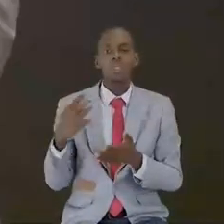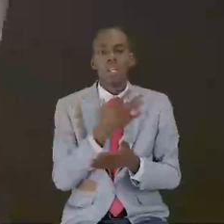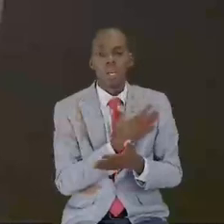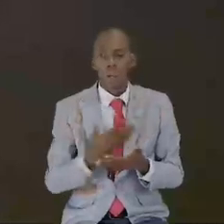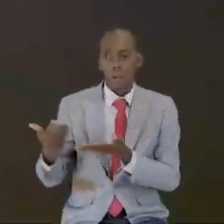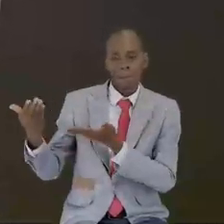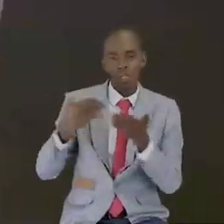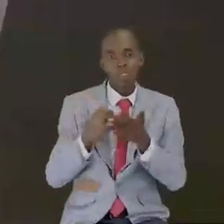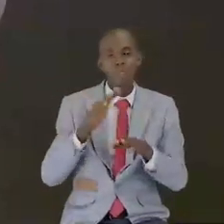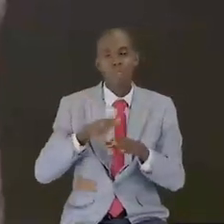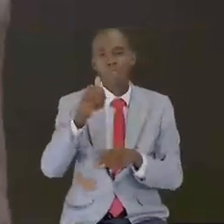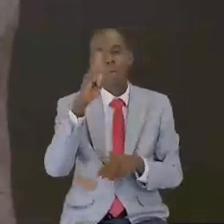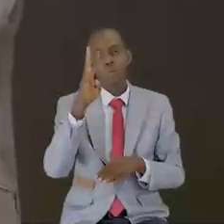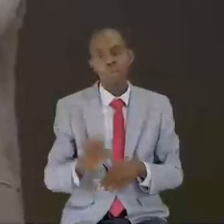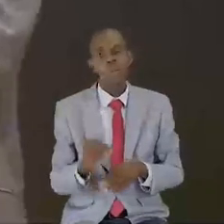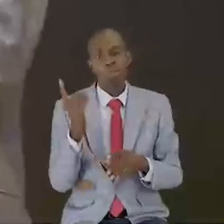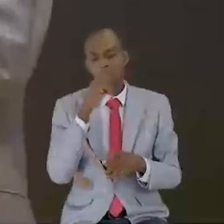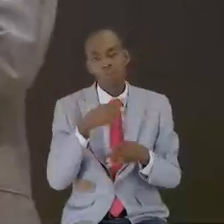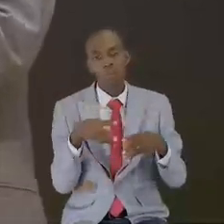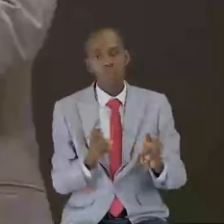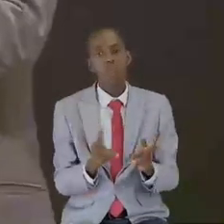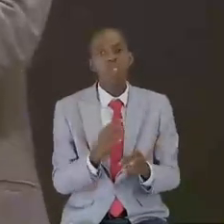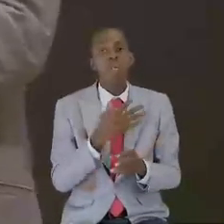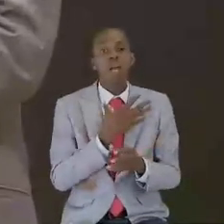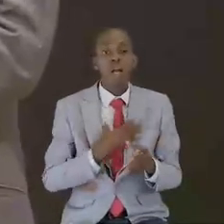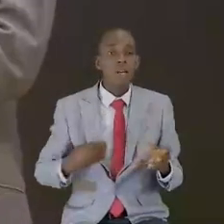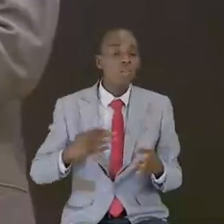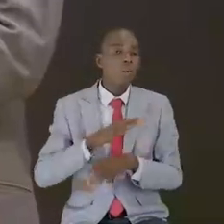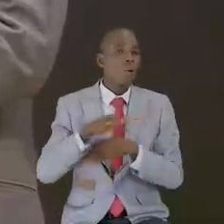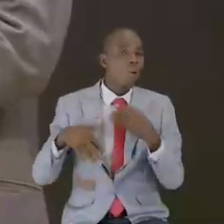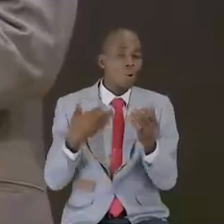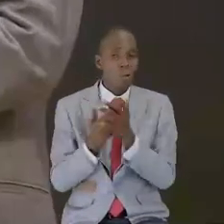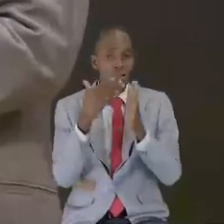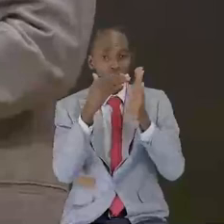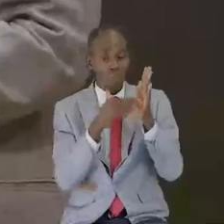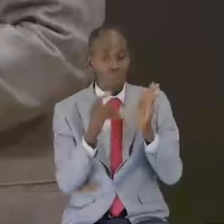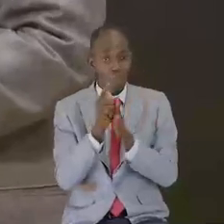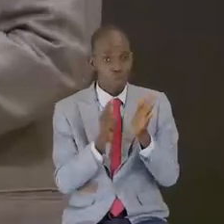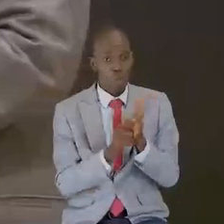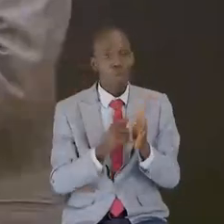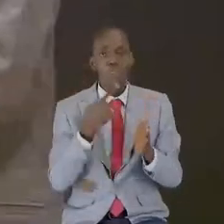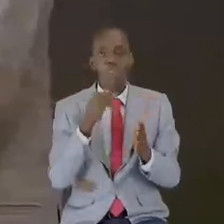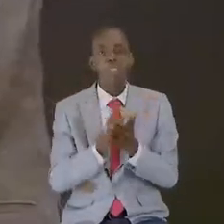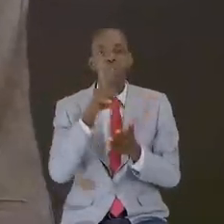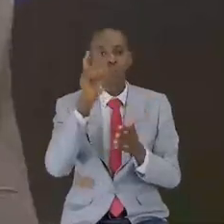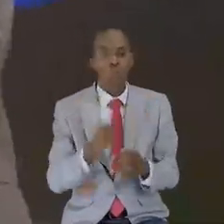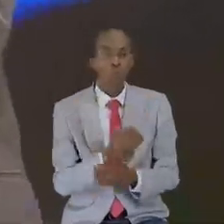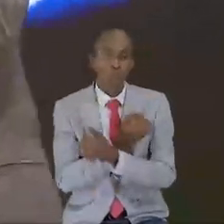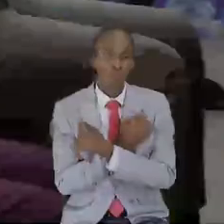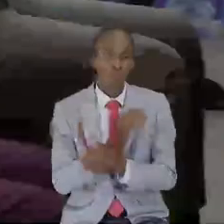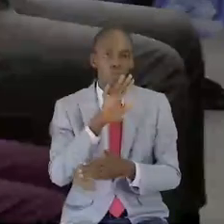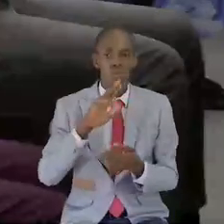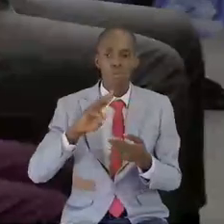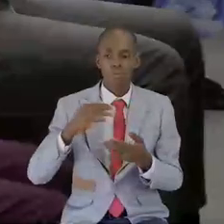l'avoir. Tout autre commandement est basé. Tu aimeras ton voisin, ton prochain comme toi. Verset